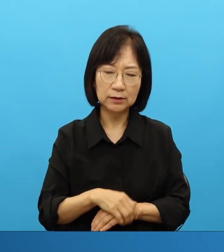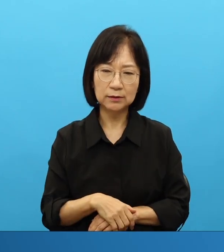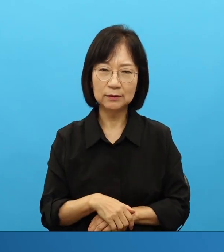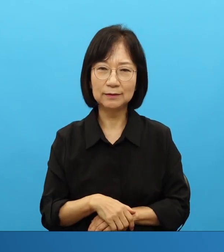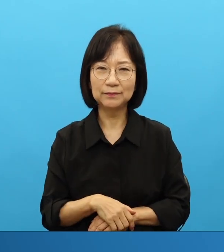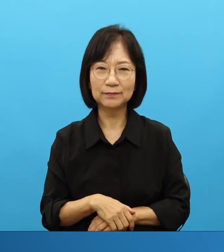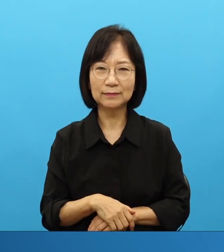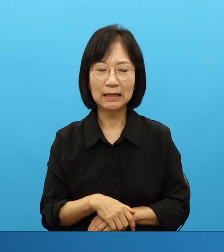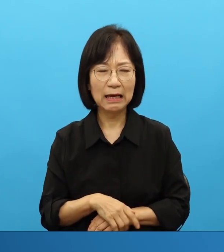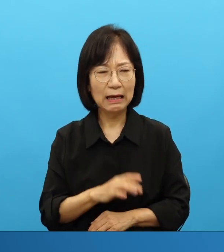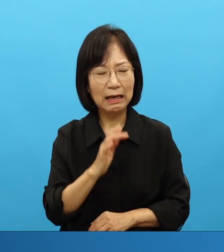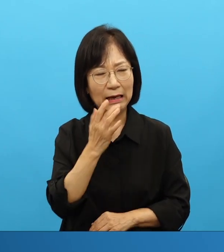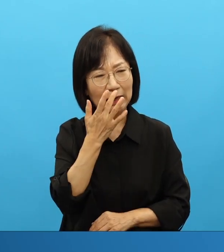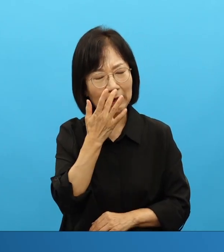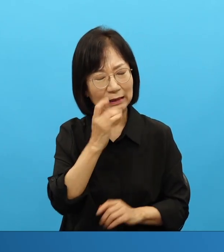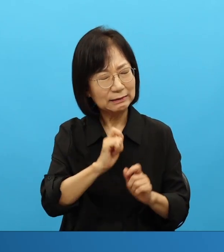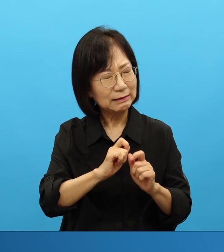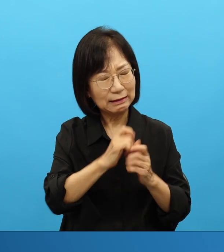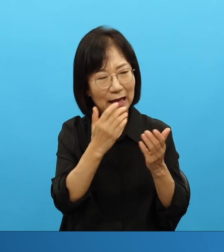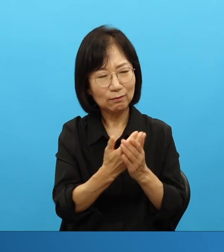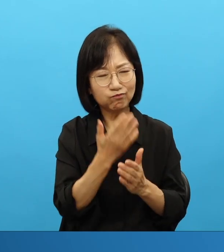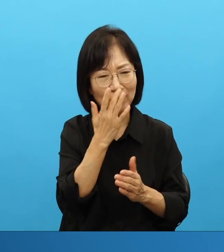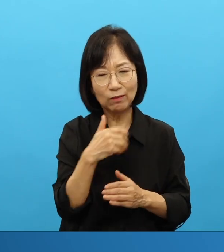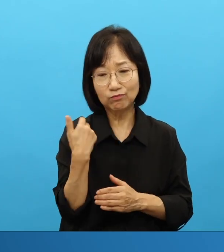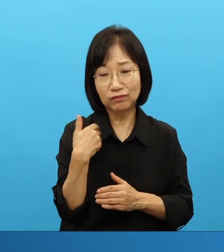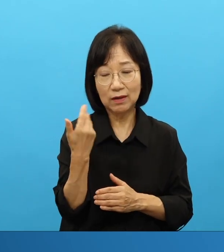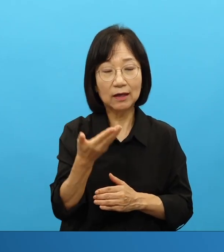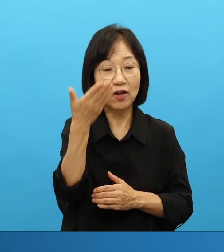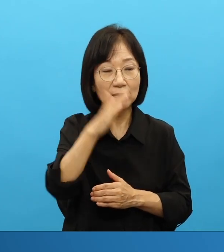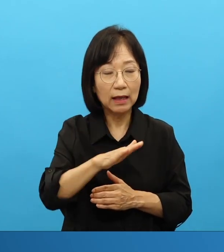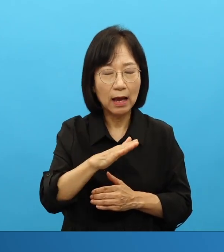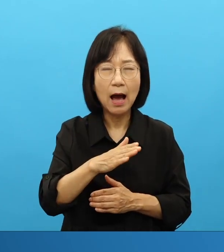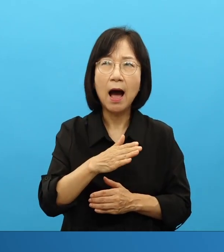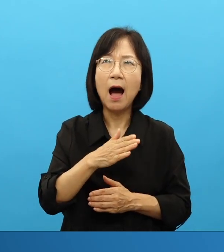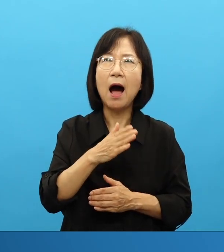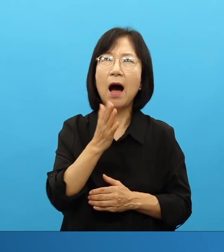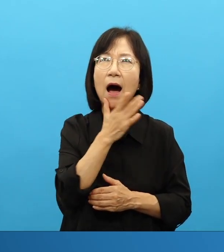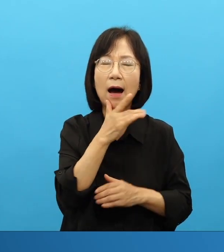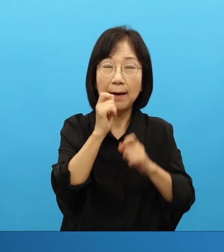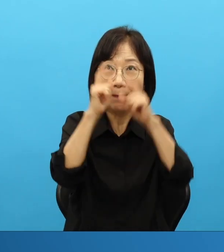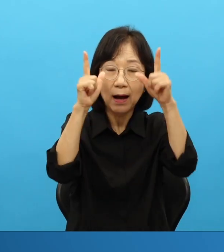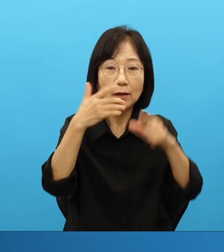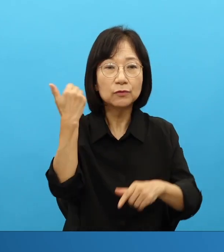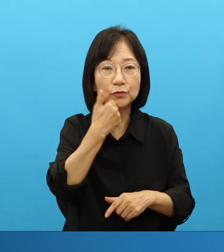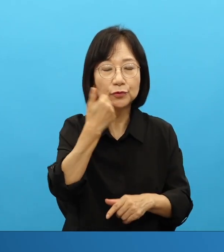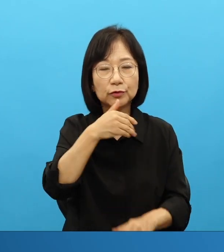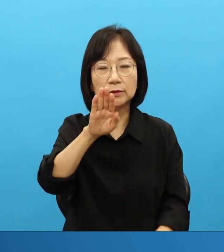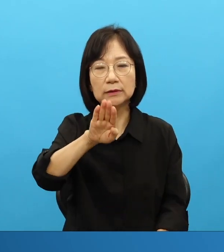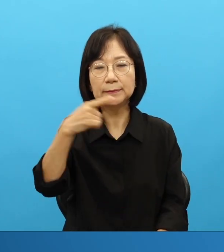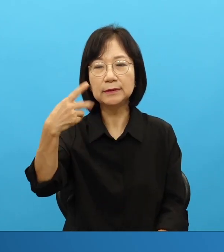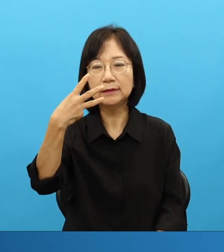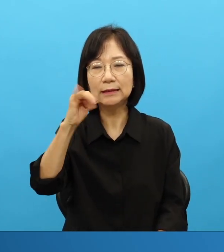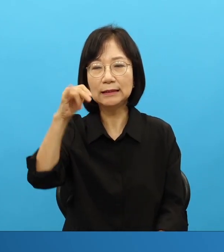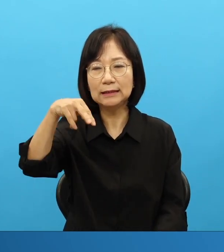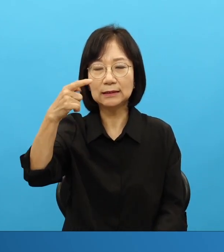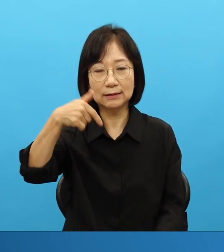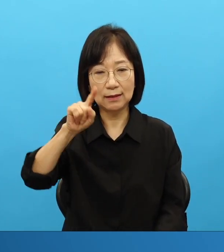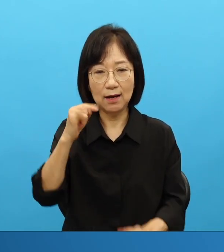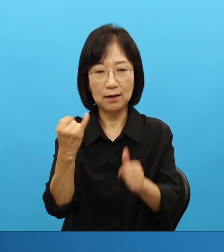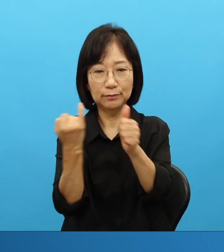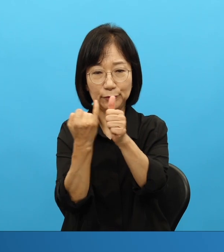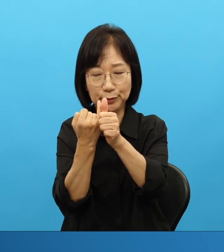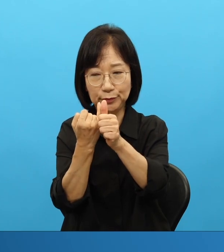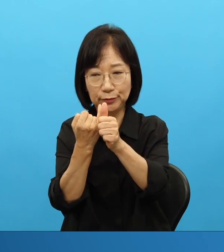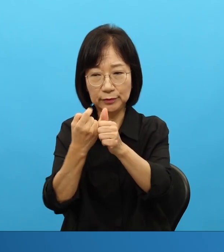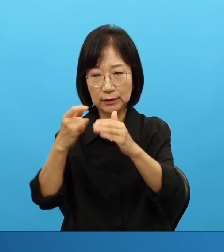알아들은 사람이 나온 겁니다. 브리스가 부부입니다. But a few people came out who understood these words. It was Priscilla and Aquila. 꼭 찾아내셔야 돼요.